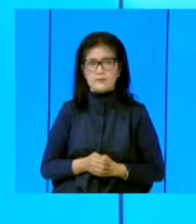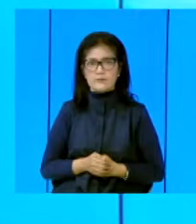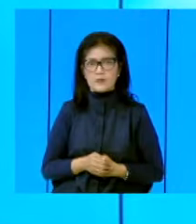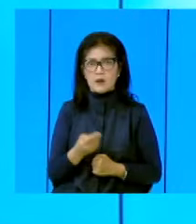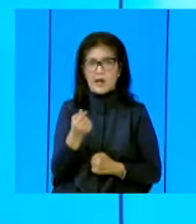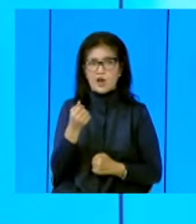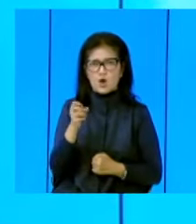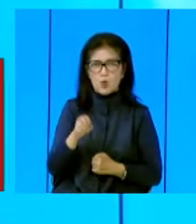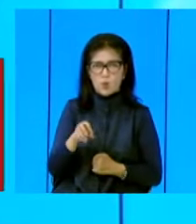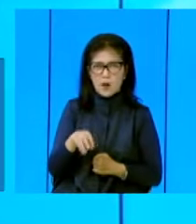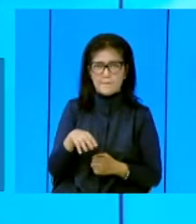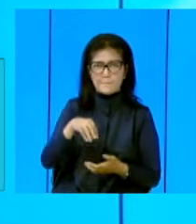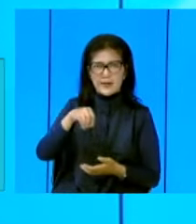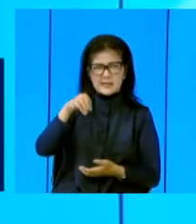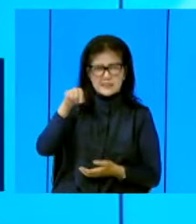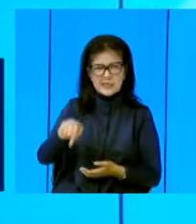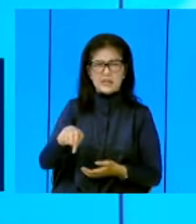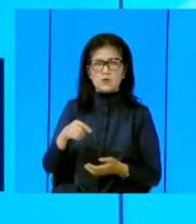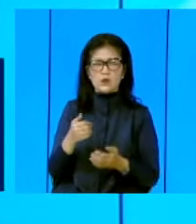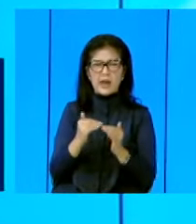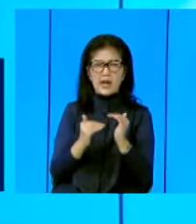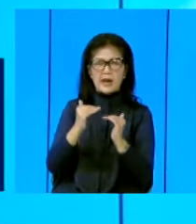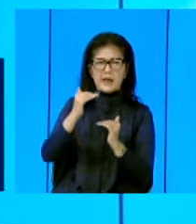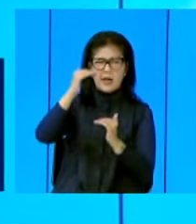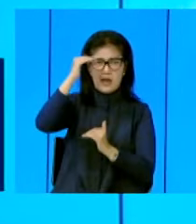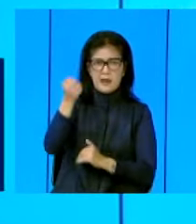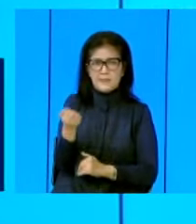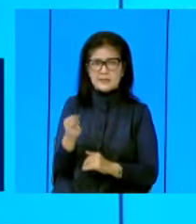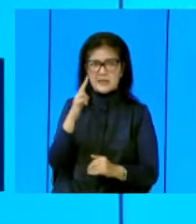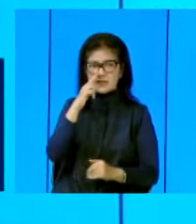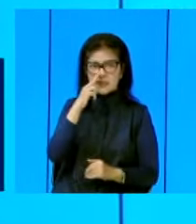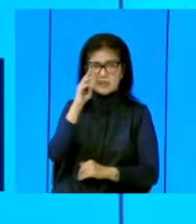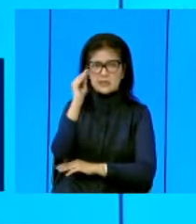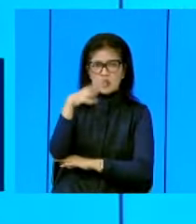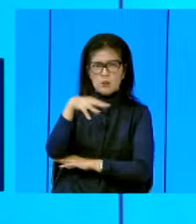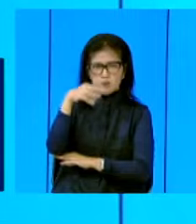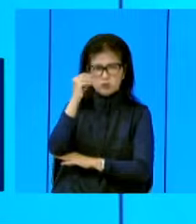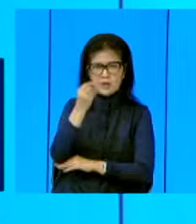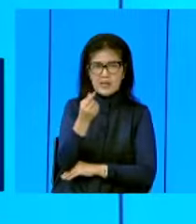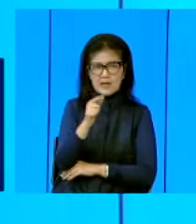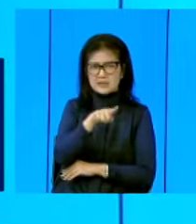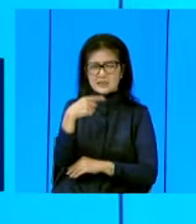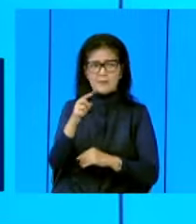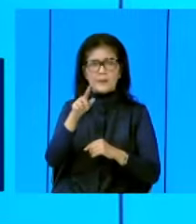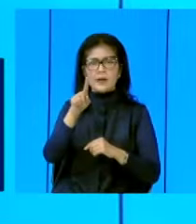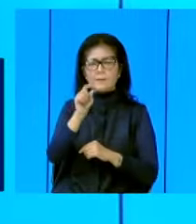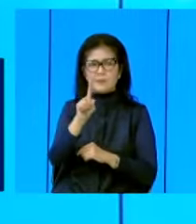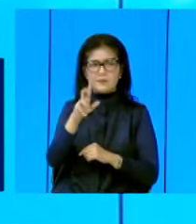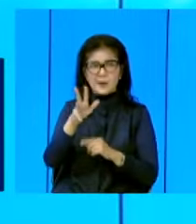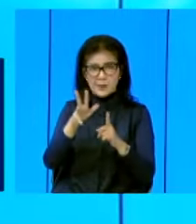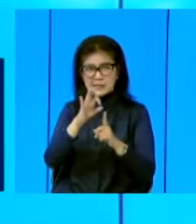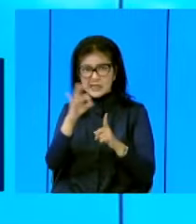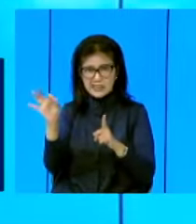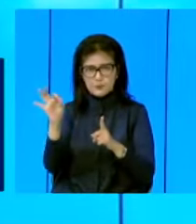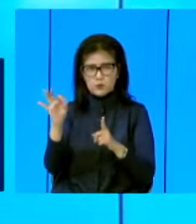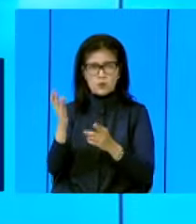Pemirsa, harga gula pasir terus meroket di Pasar Senen, Jakarta Pusat. Harga gula mencapai Rp19.000 per kilogram. Dan berikut